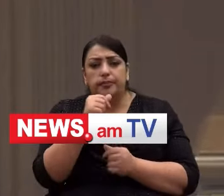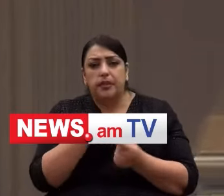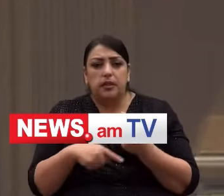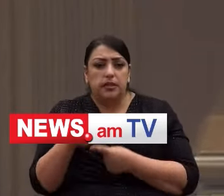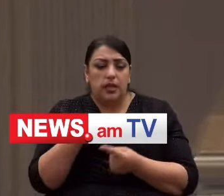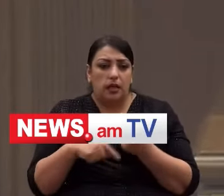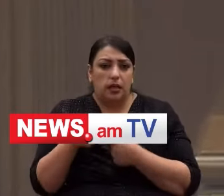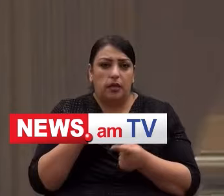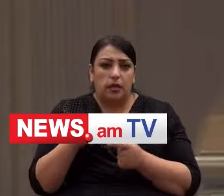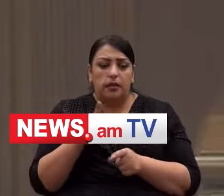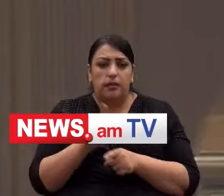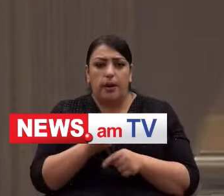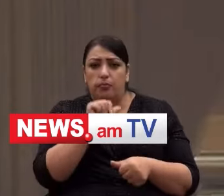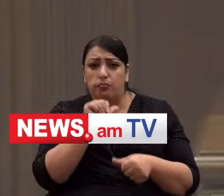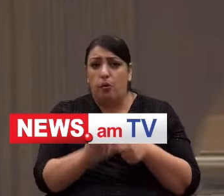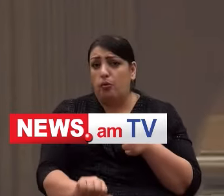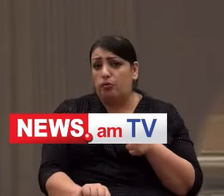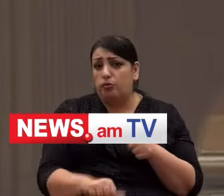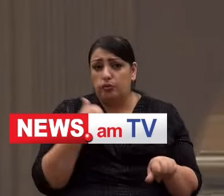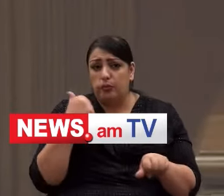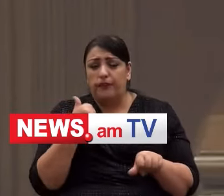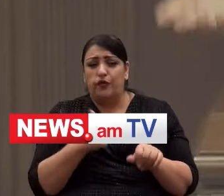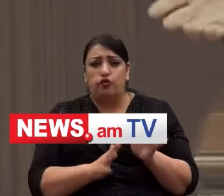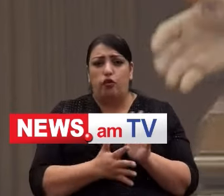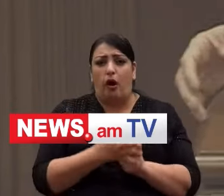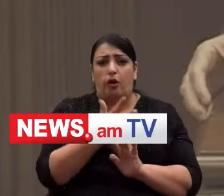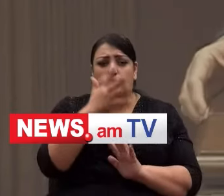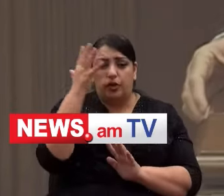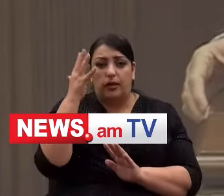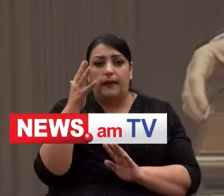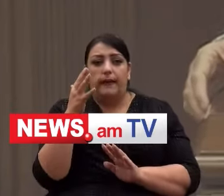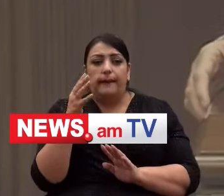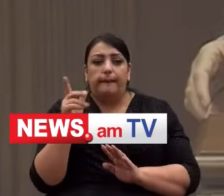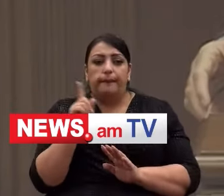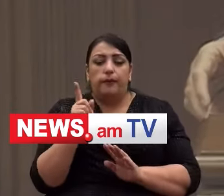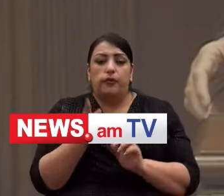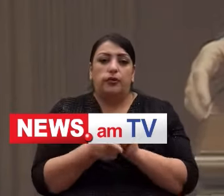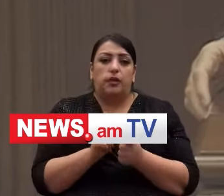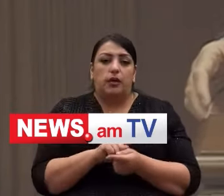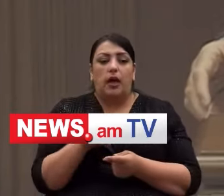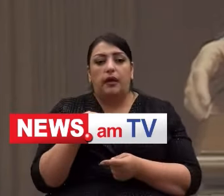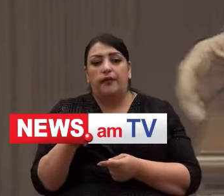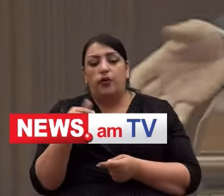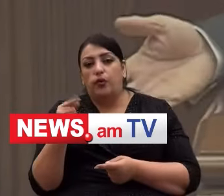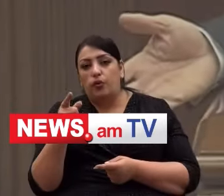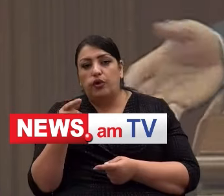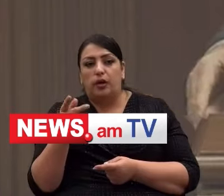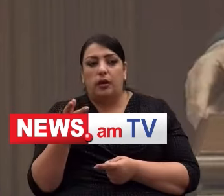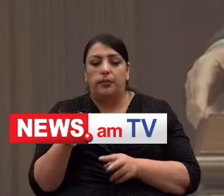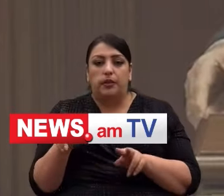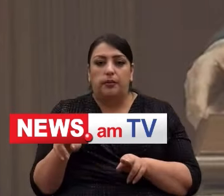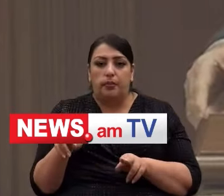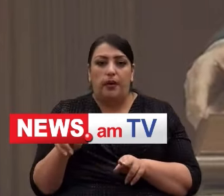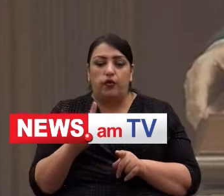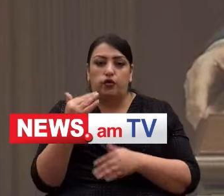սկզբից մորթում ենք, որ չաճ են դառնան վաղամիսօրը Լևոն Քոչարյաններ կամ Սետրակ Քոչարյաններ։ Ինչքանով է դա